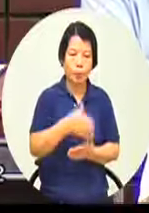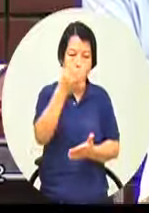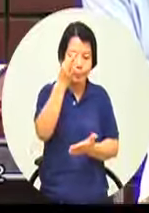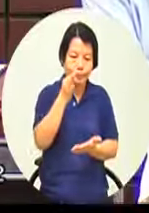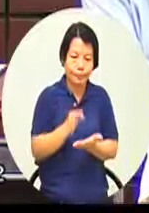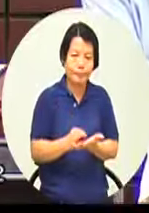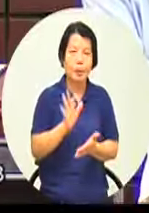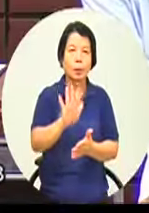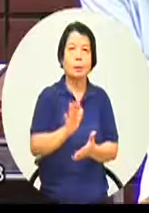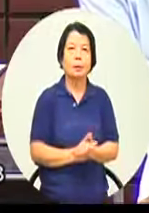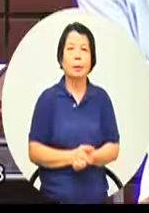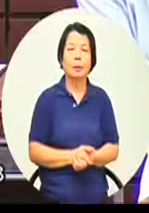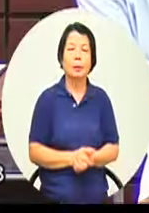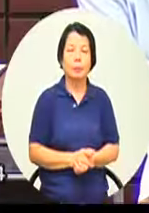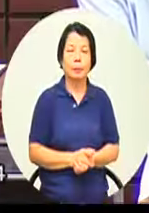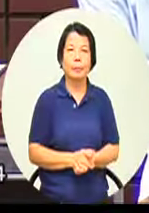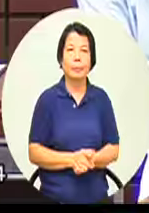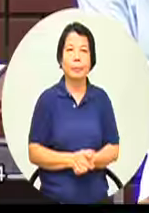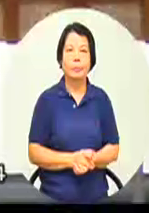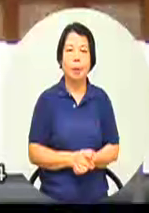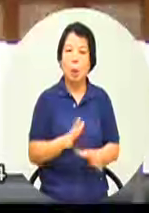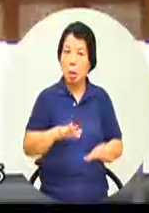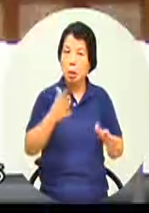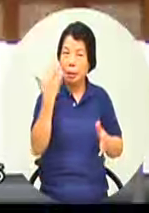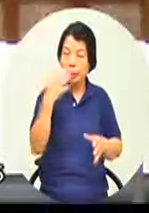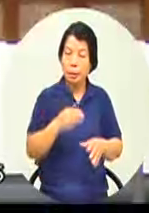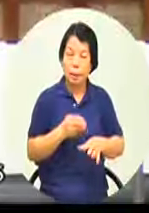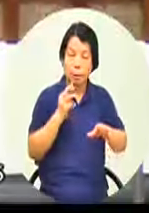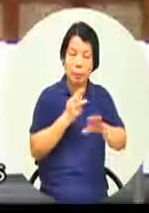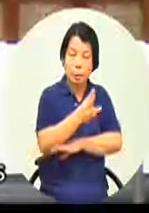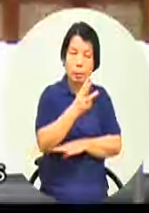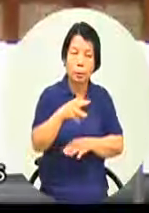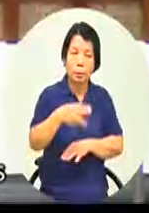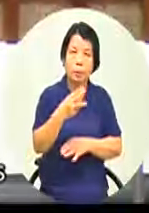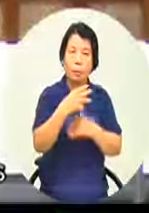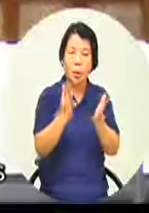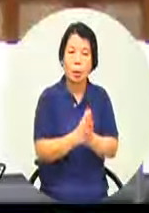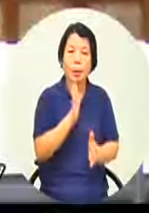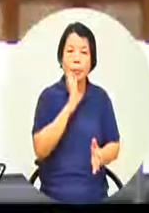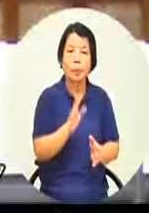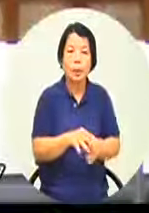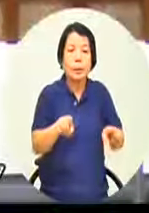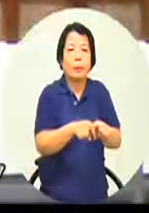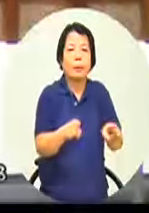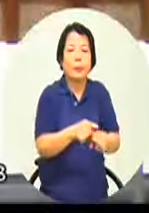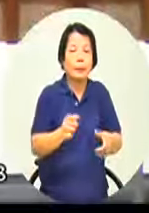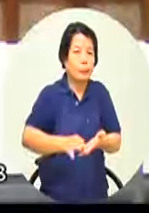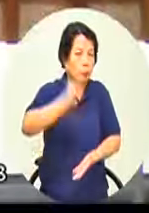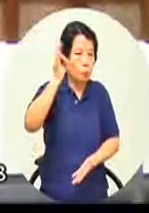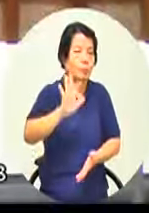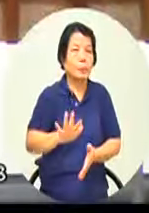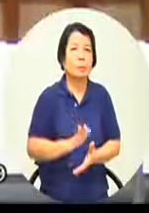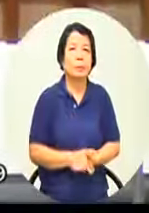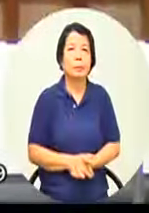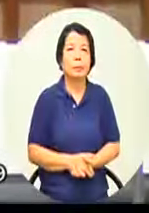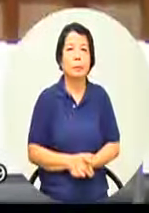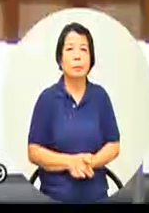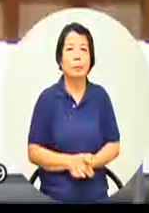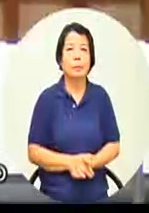对吧？所以已经有略降了，但是比风和日丽的时候，它还是高嘛？对不对？ 对， 来，你请坐。